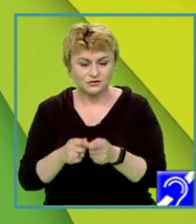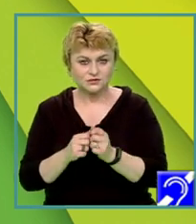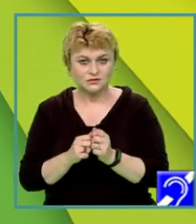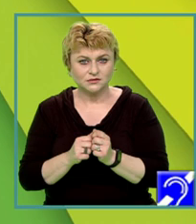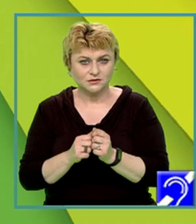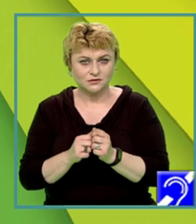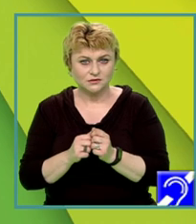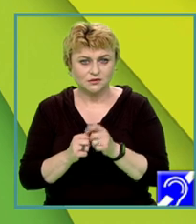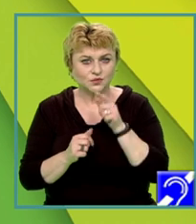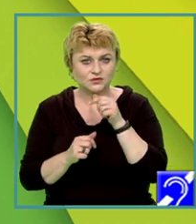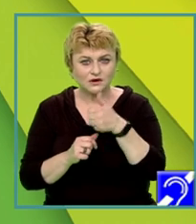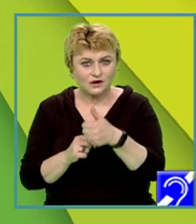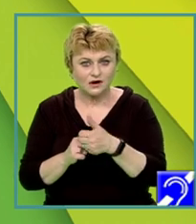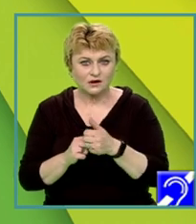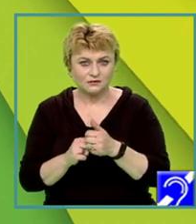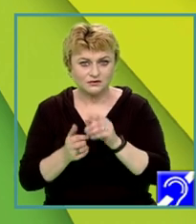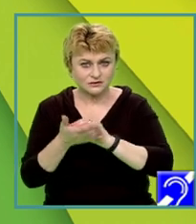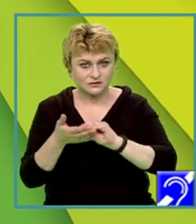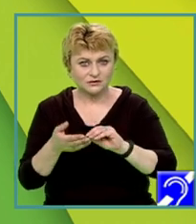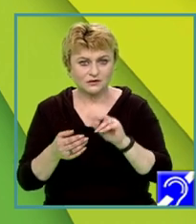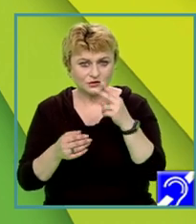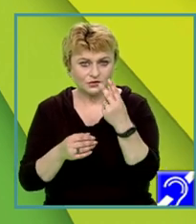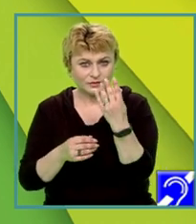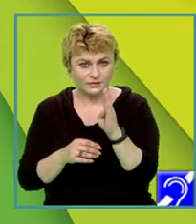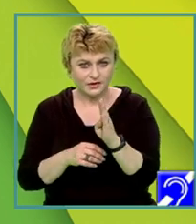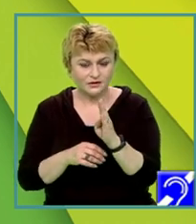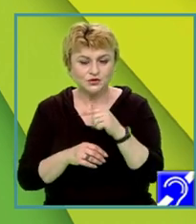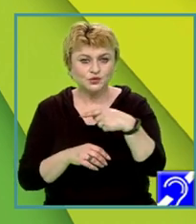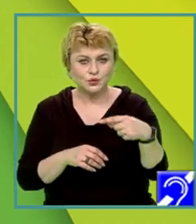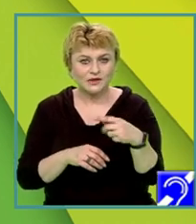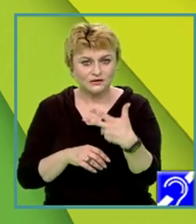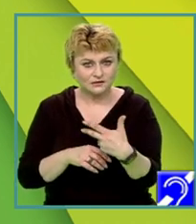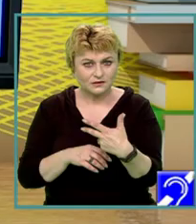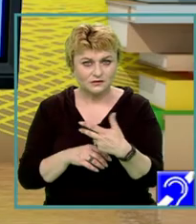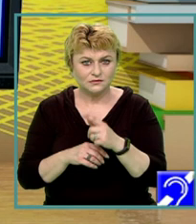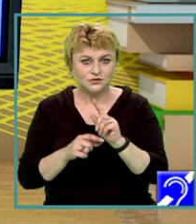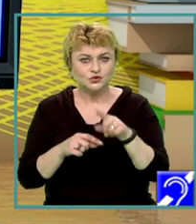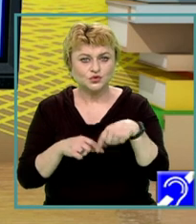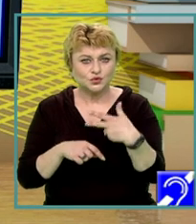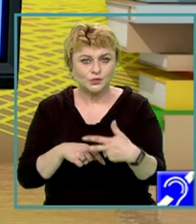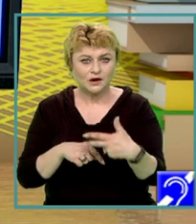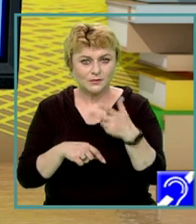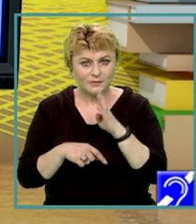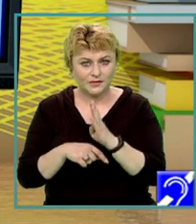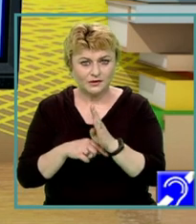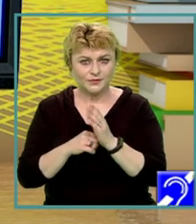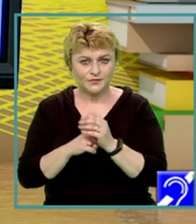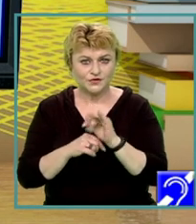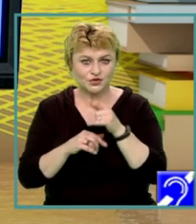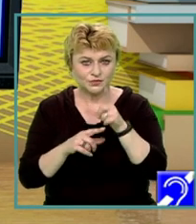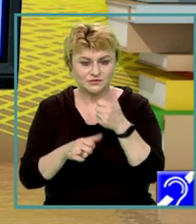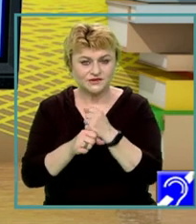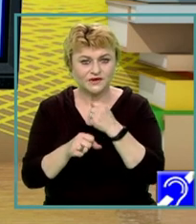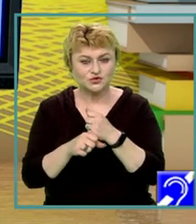unde pe ei îi vom scrie ca 2b supra 3 supra b putem să îl simplificăm